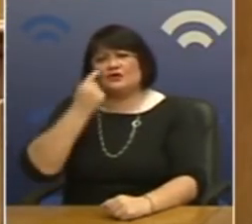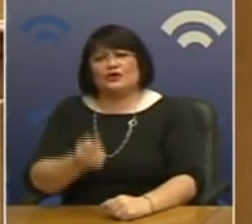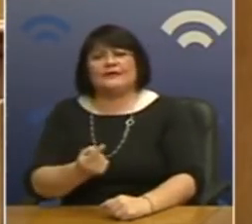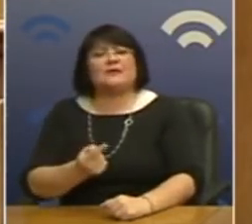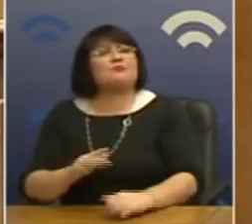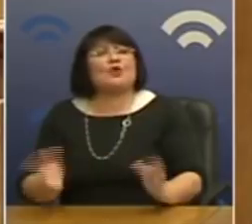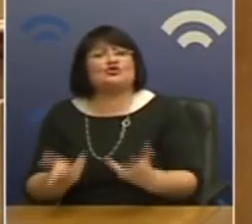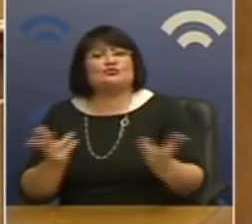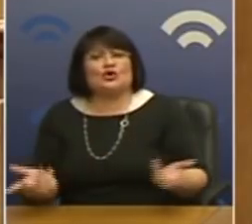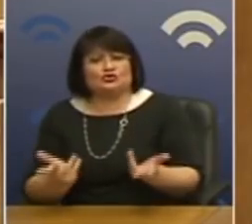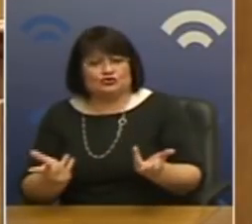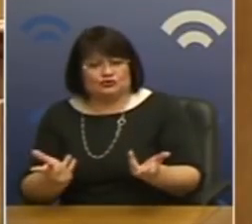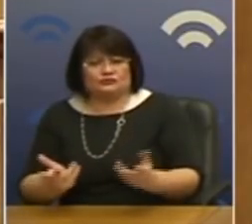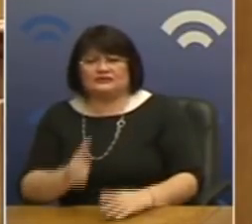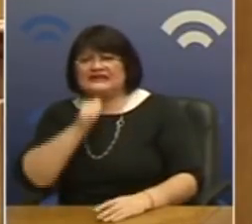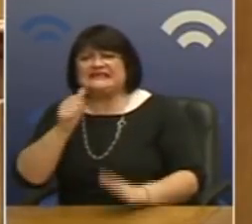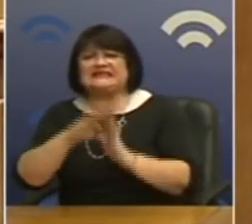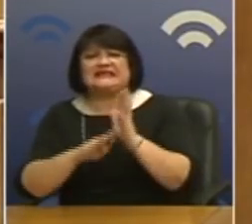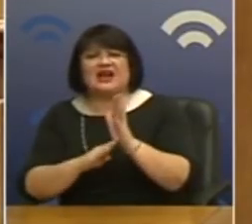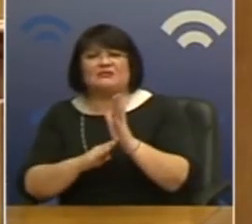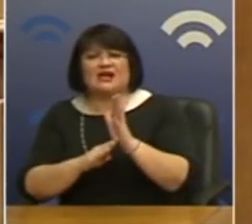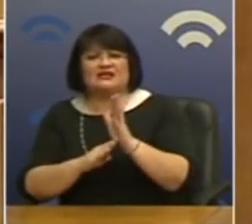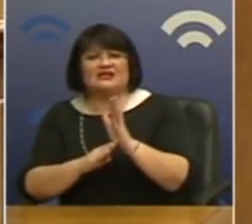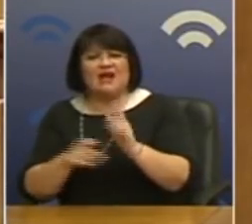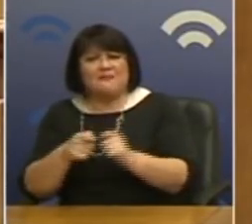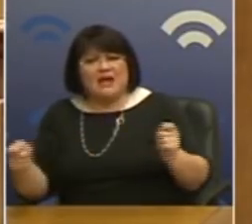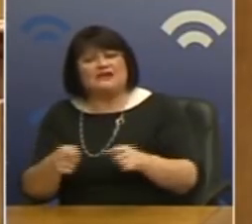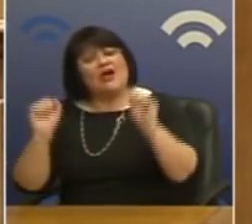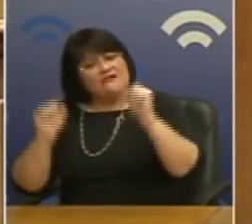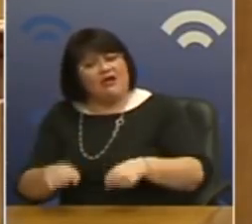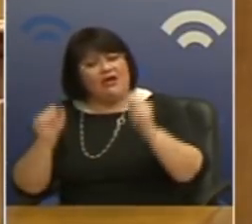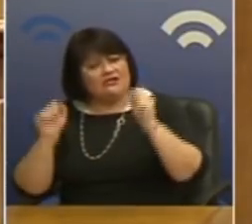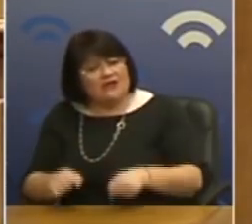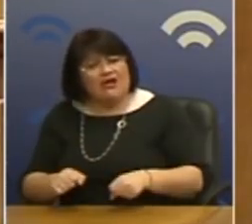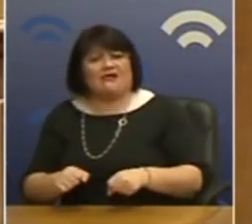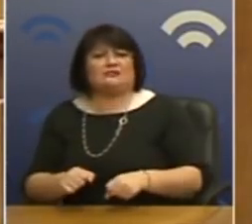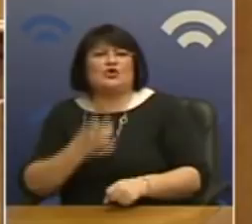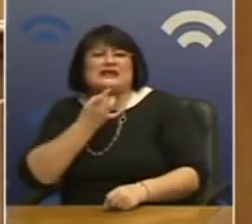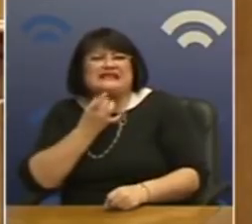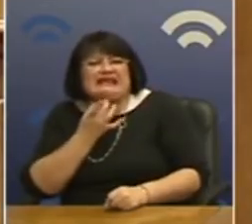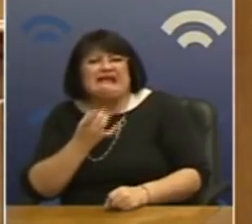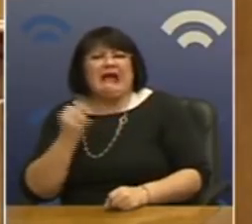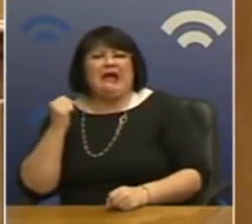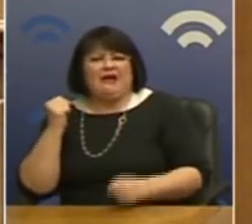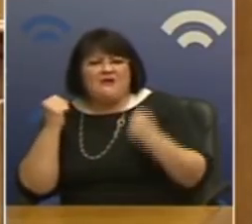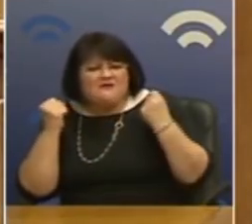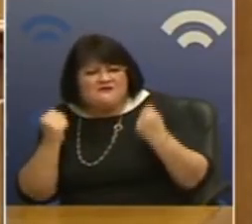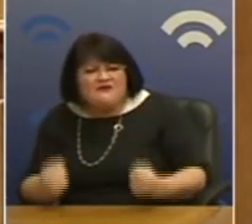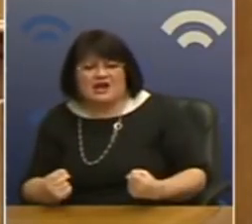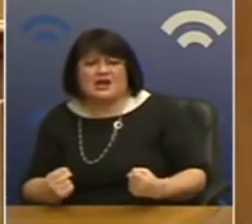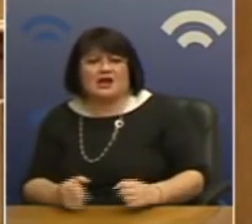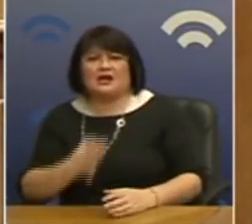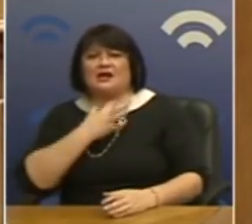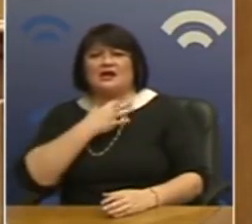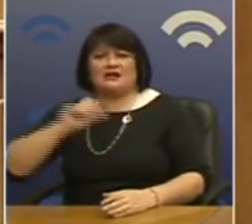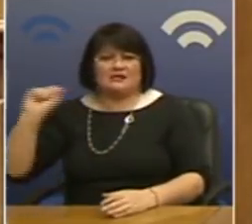χάρη, κρίθηκαν συνταγματικά βάρβαρα ταξικά μέτρα, αφού σε πολλές περιπτώσεις όταν χρειάστηκε πετάχθηκε στο καλάθι των αχρήστων και